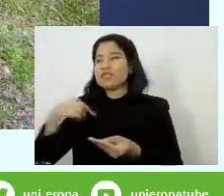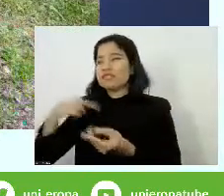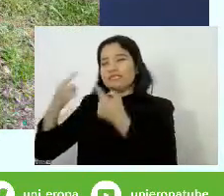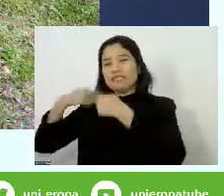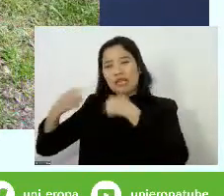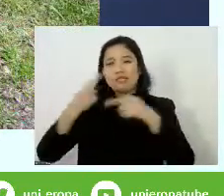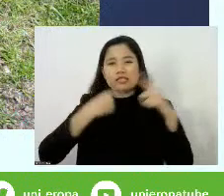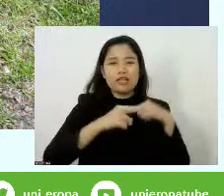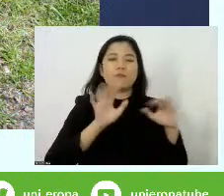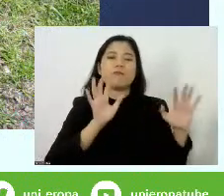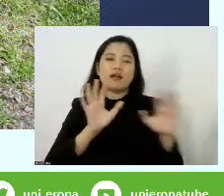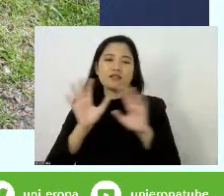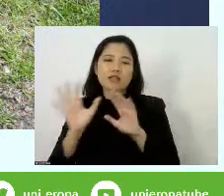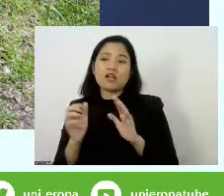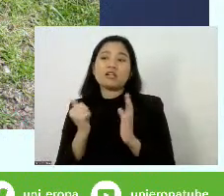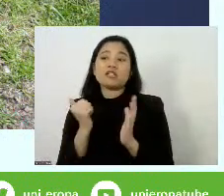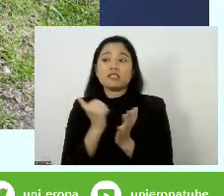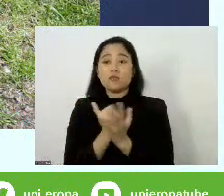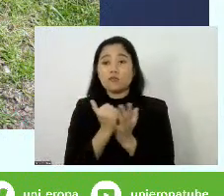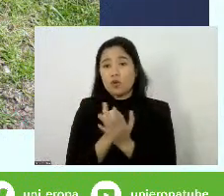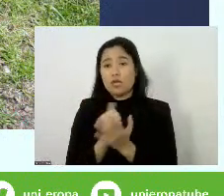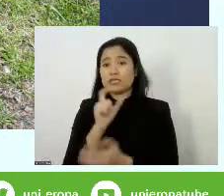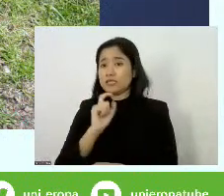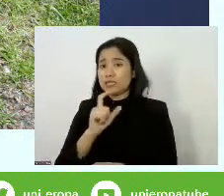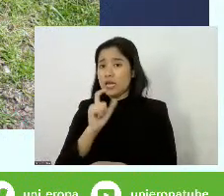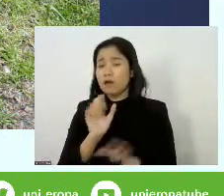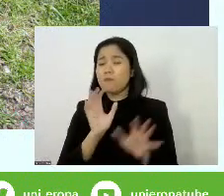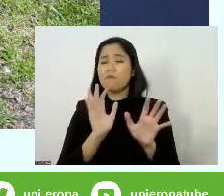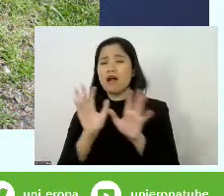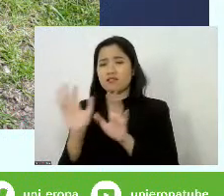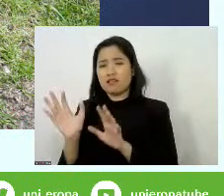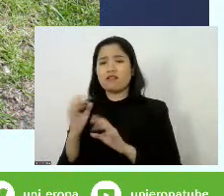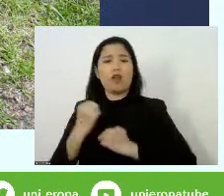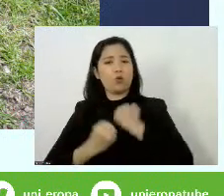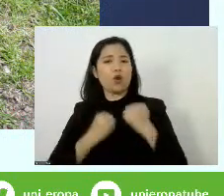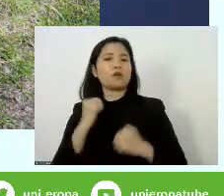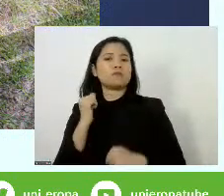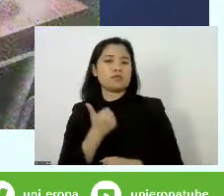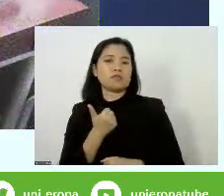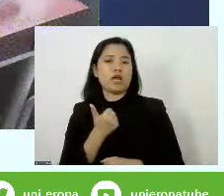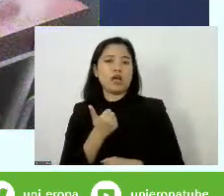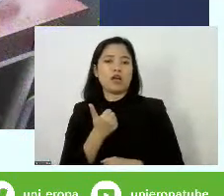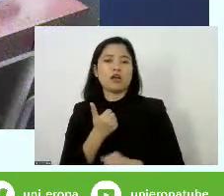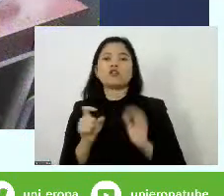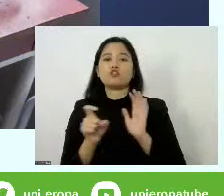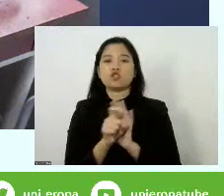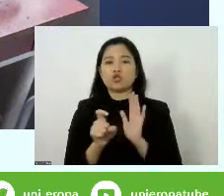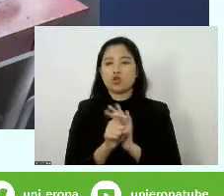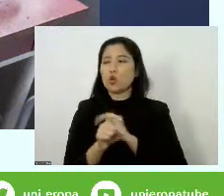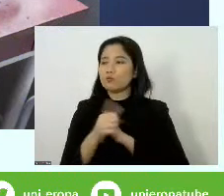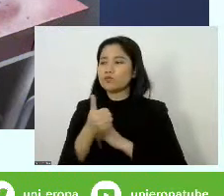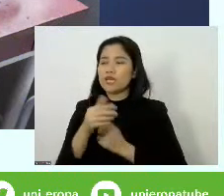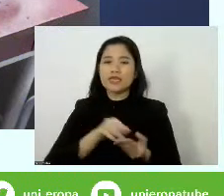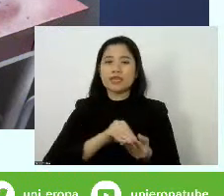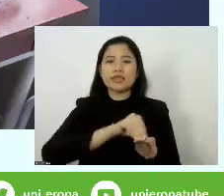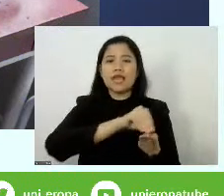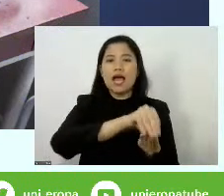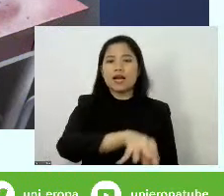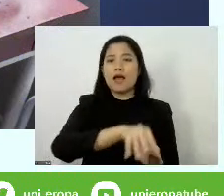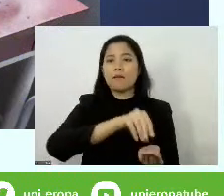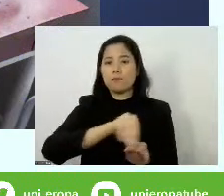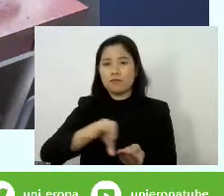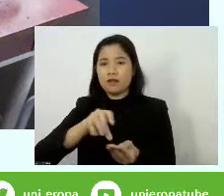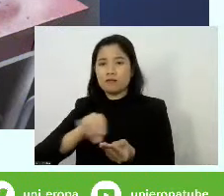sebenarnya banyak-banyak cara sih yang bisa kita lakukan kita bisa dan menuai